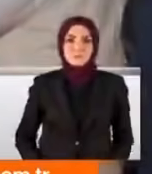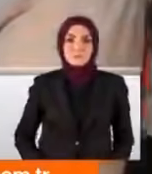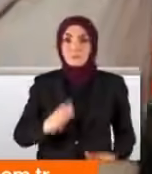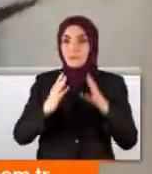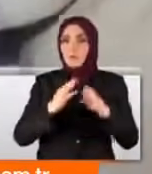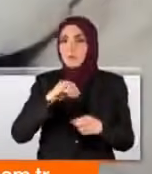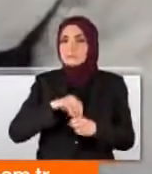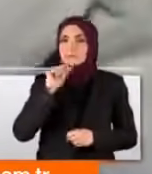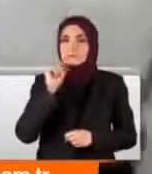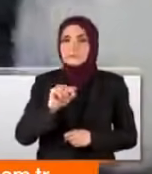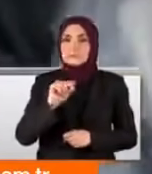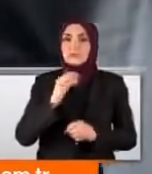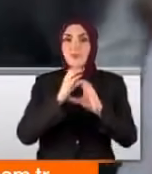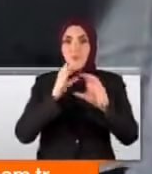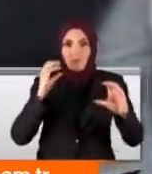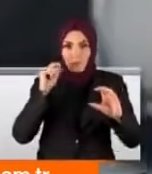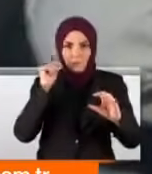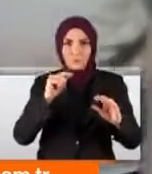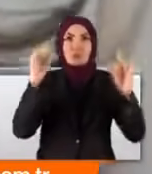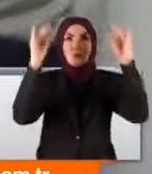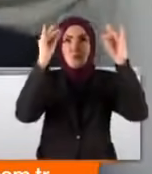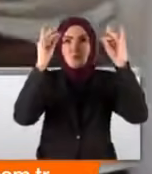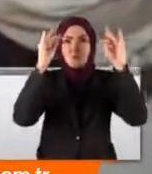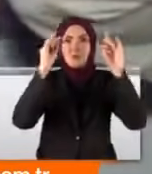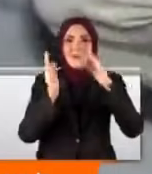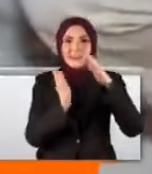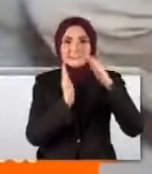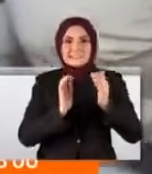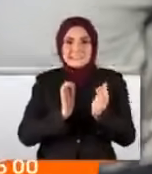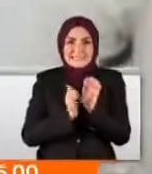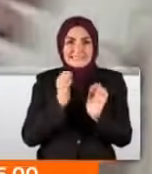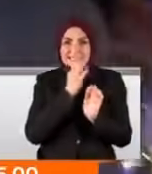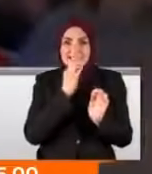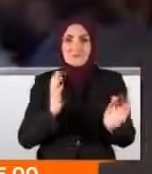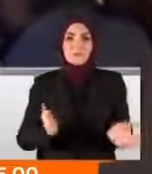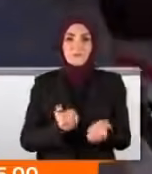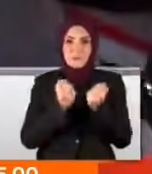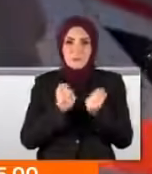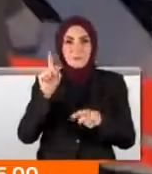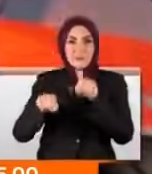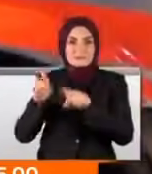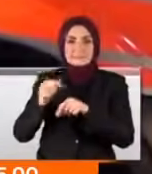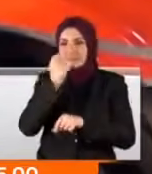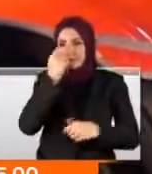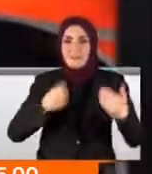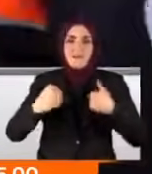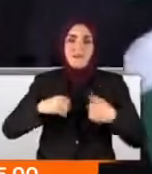Olayda otobüsle viyadük arasında ezilme tehlikesi atlatan bazı futbolcularsa yaralandı. Kocaelisporlu futbolcular şu